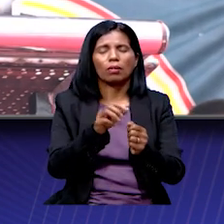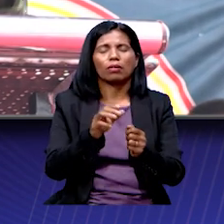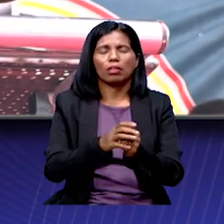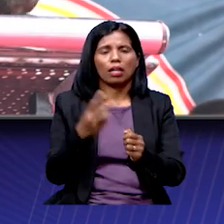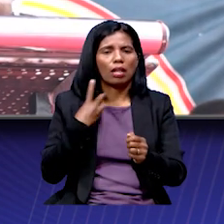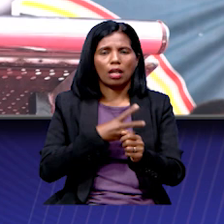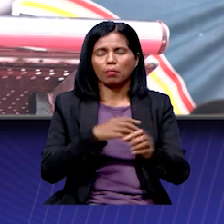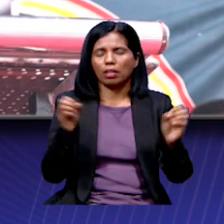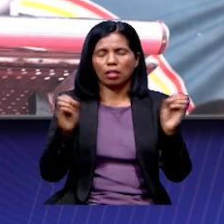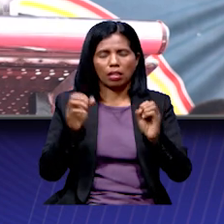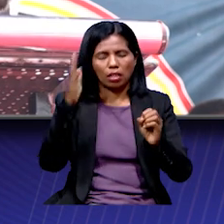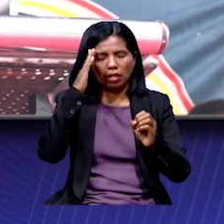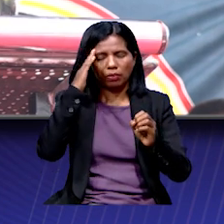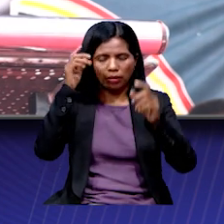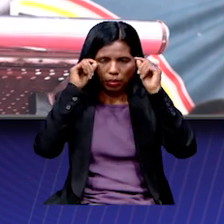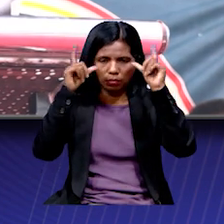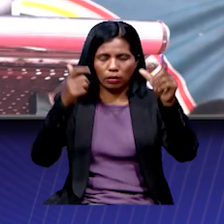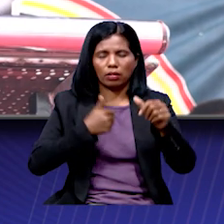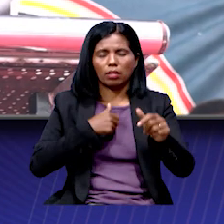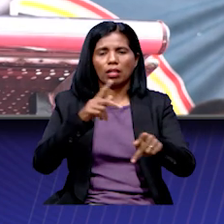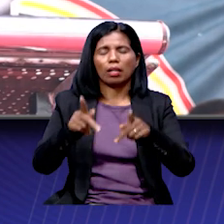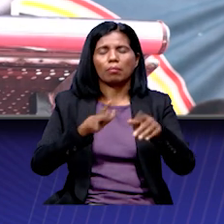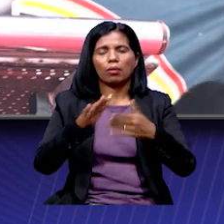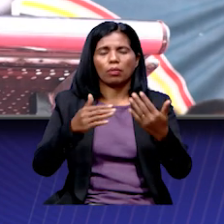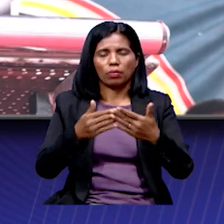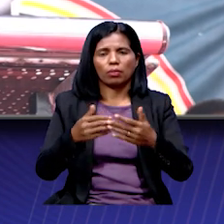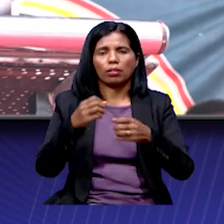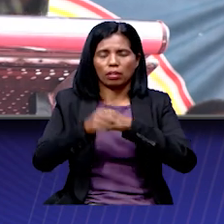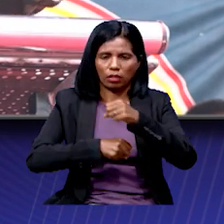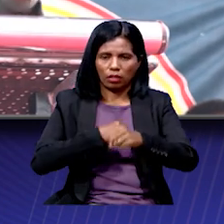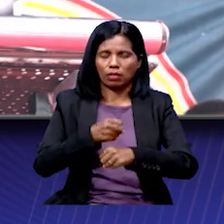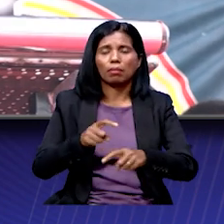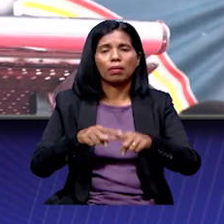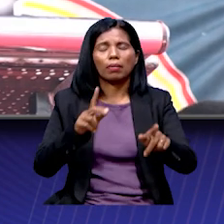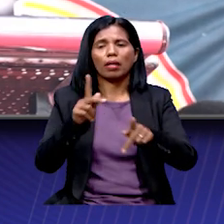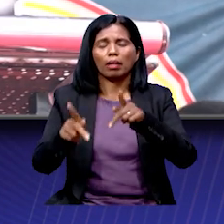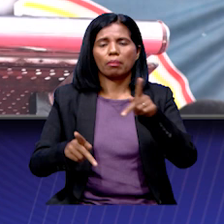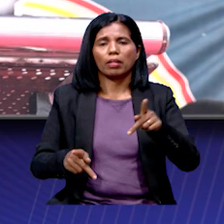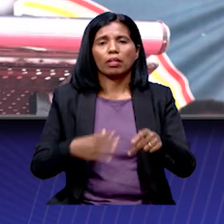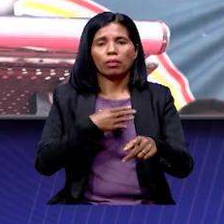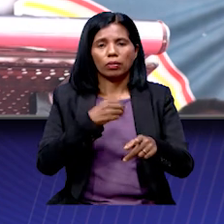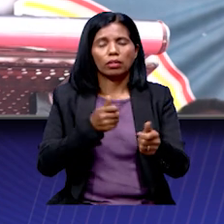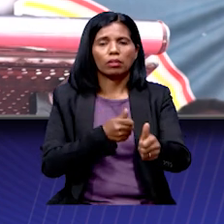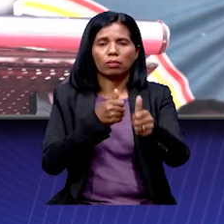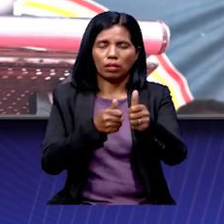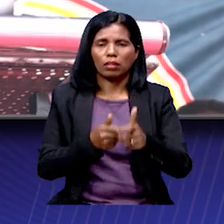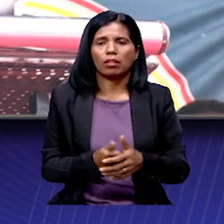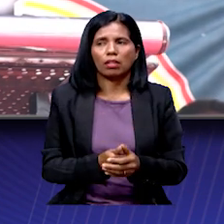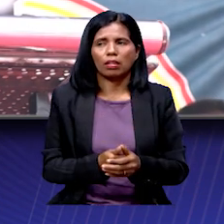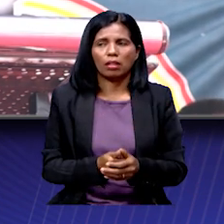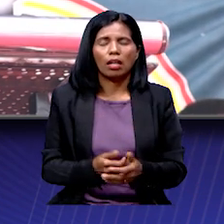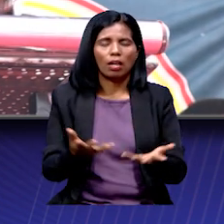anoi. Timor. Nine a. Povo nine susa. Mai be ema nebe ke tabele ne maka.